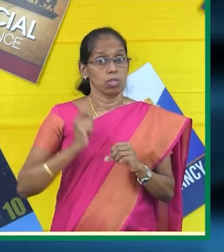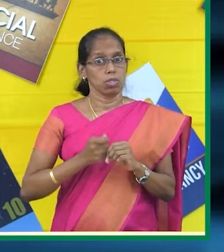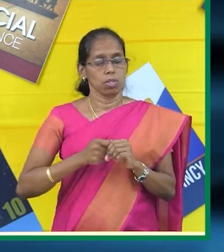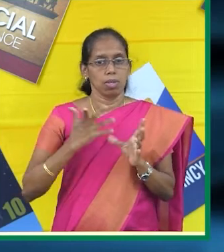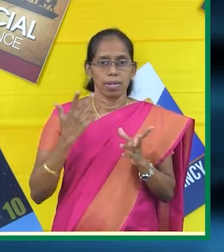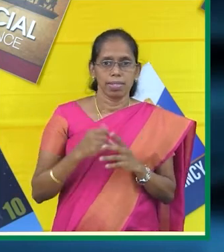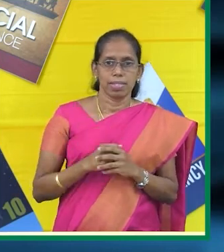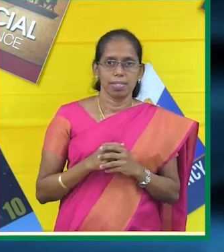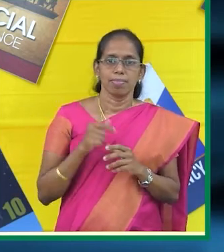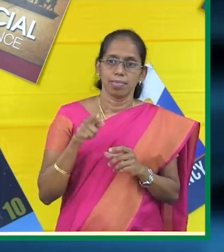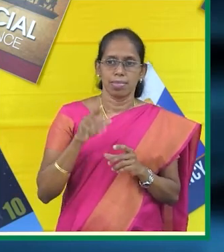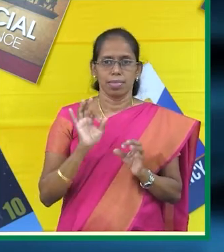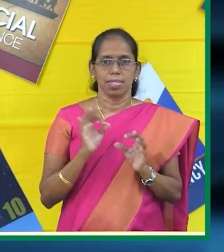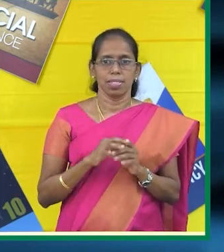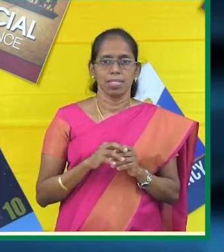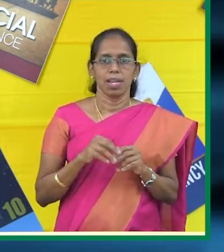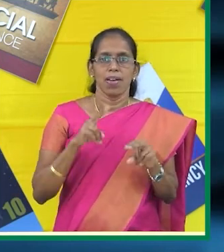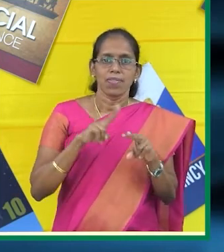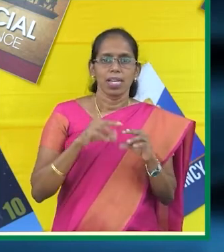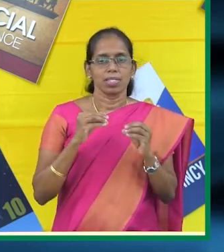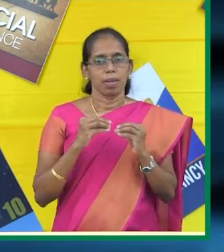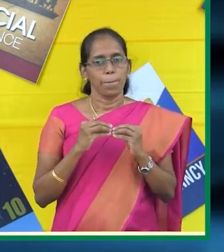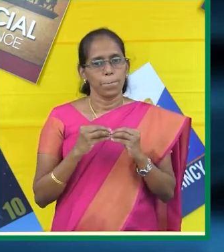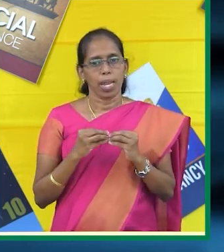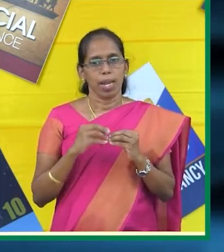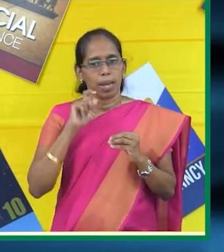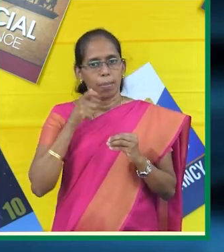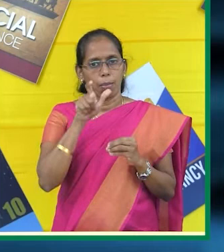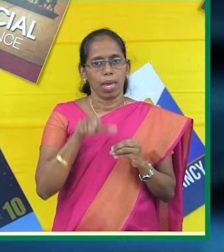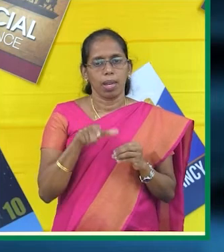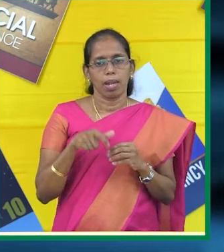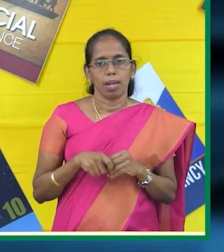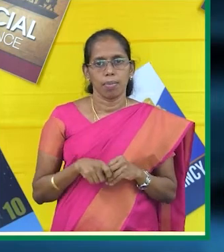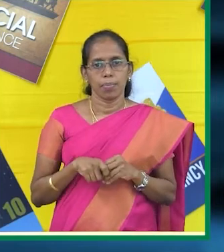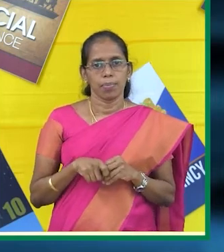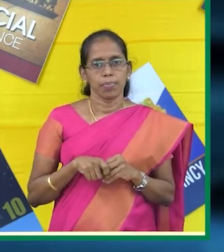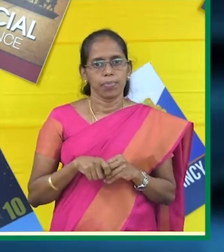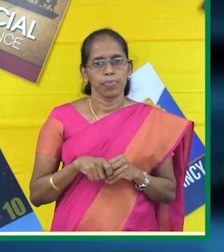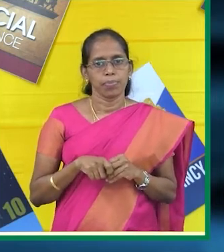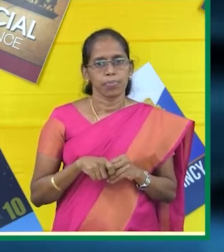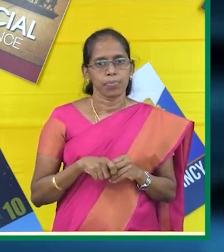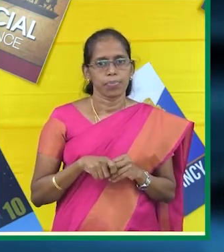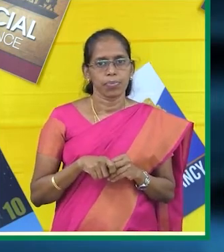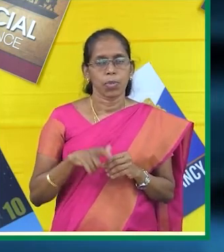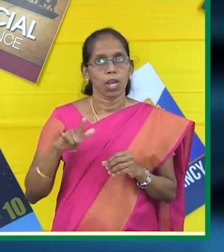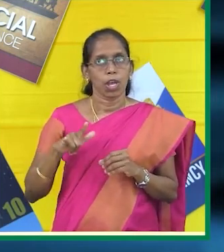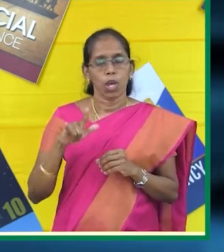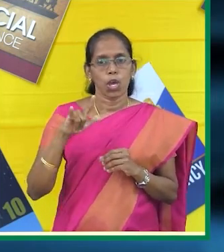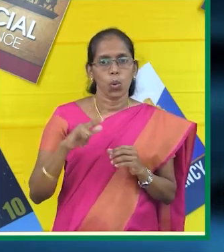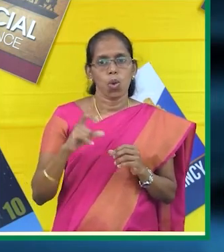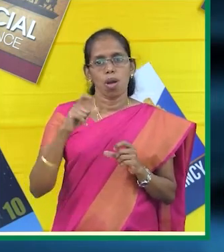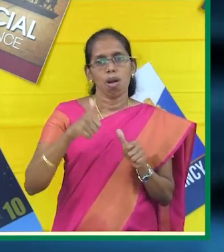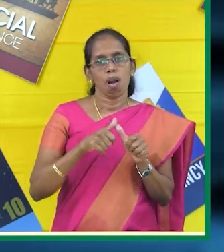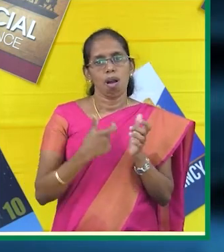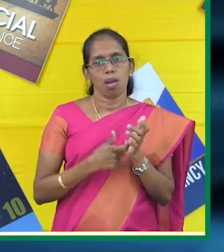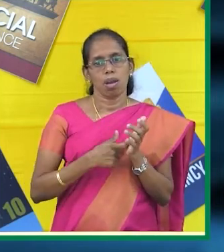that he does it. And Franz Bennett, அதற்கு பிறகு அங்கிருந்து தன்னுடைய ஏரோ காரில்